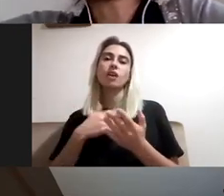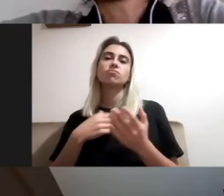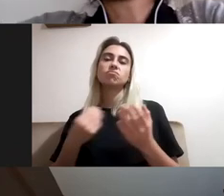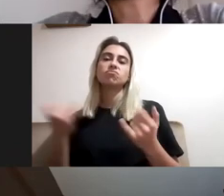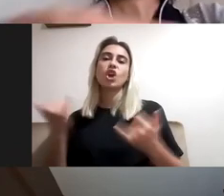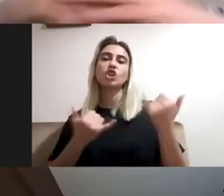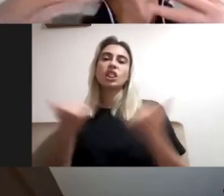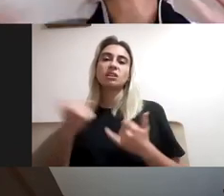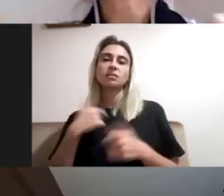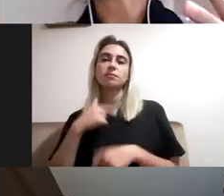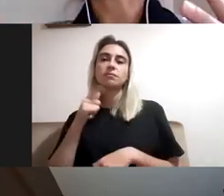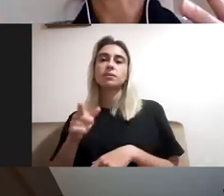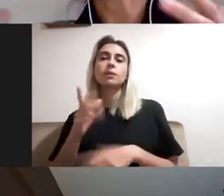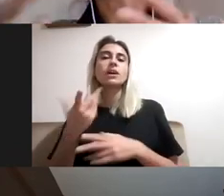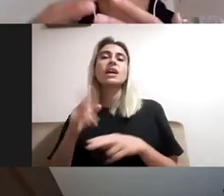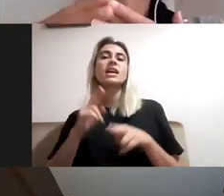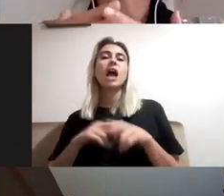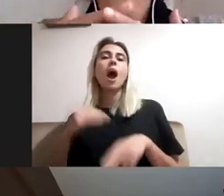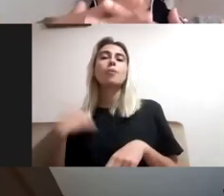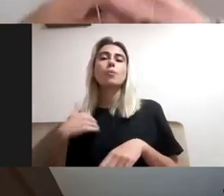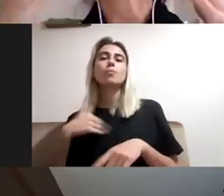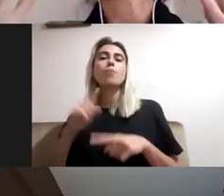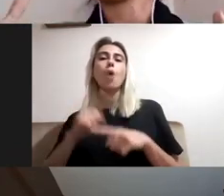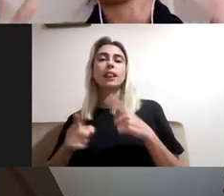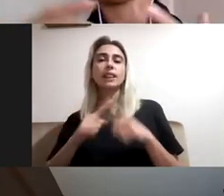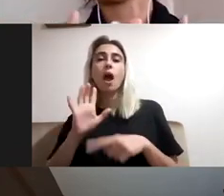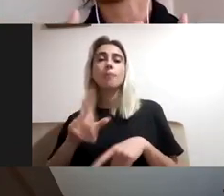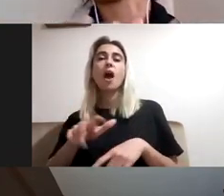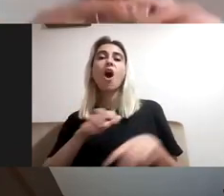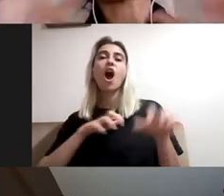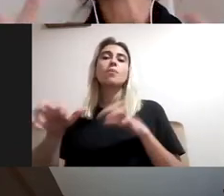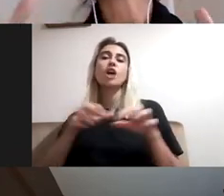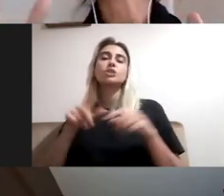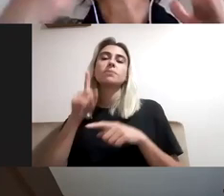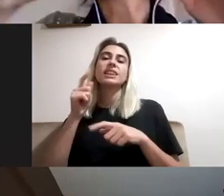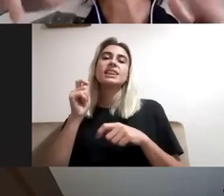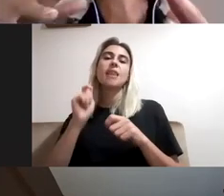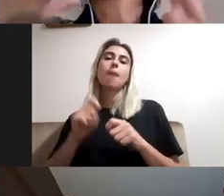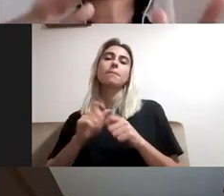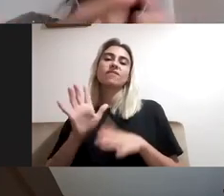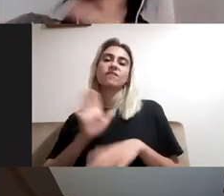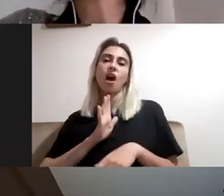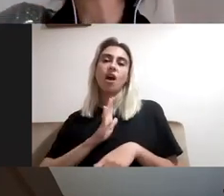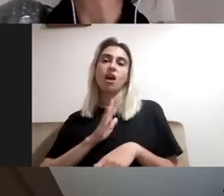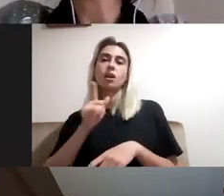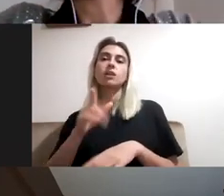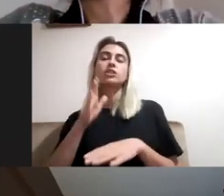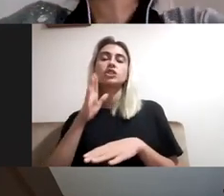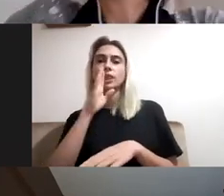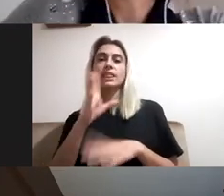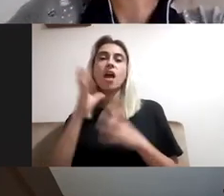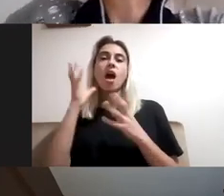Çünkü bu bir kamu politikası ama bu politikada da bir ayrımlaştırıcı bir yapı var gibi. Tartışmaları yapan, gerçekten ciddi anlamda